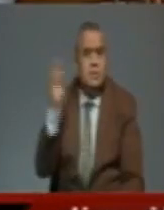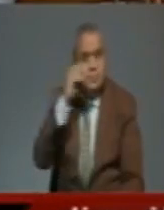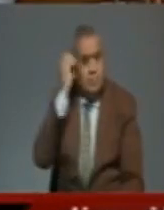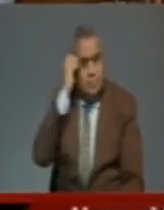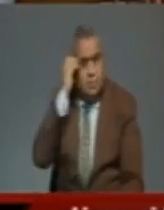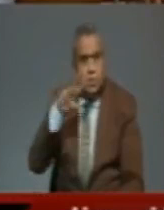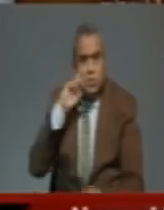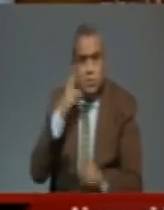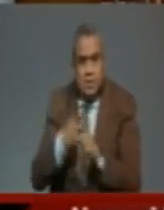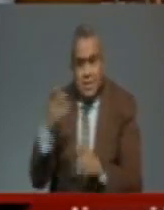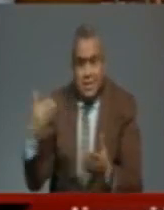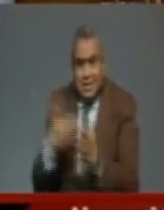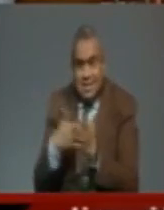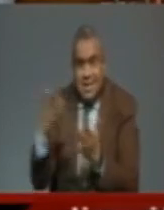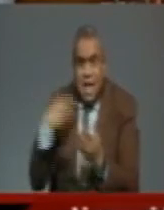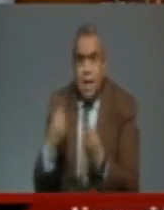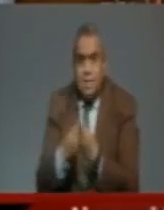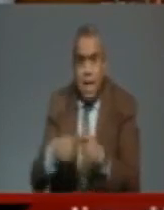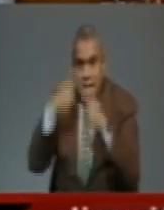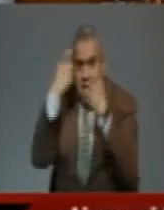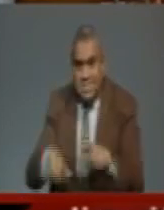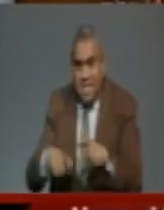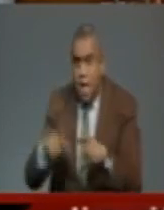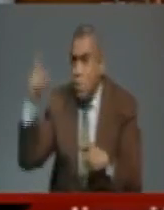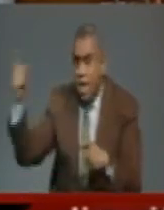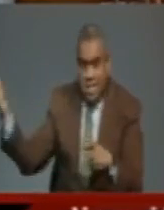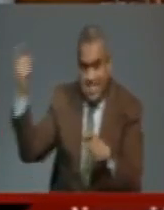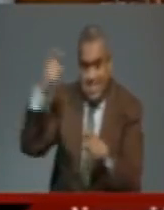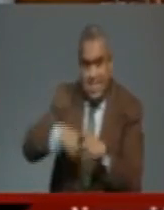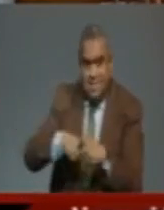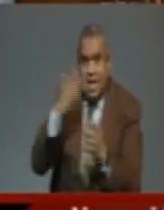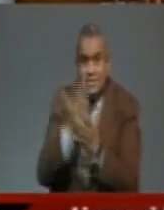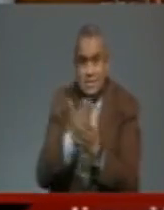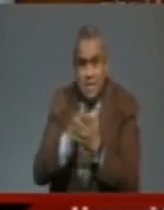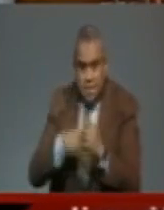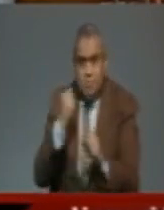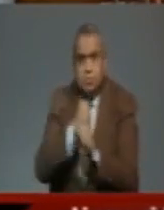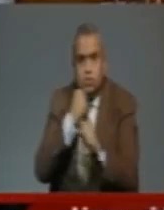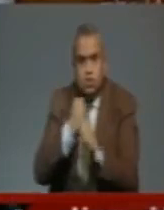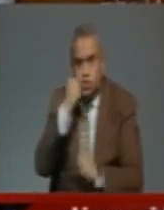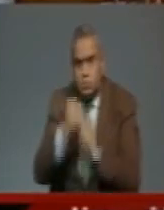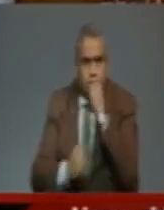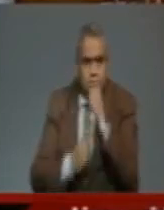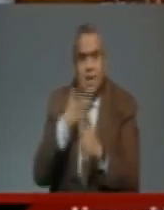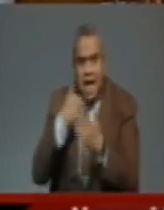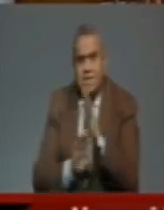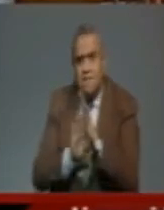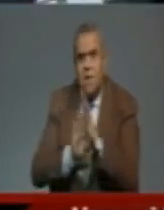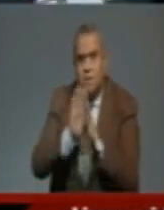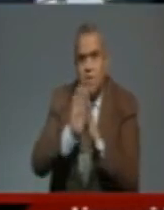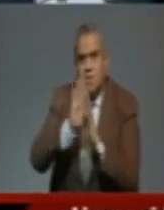بتحطوا ايديكم في ايدين دولة بتكافح عشان تحط نفسها على خريطة